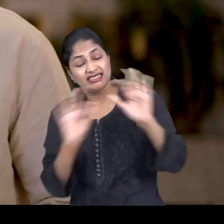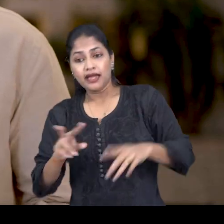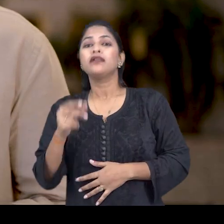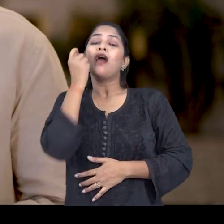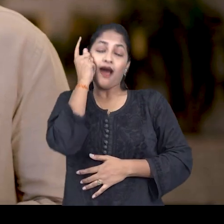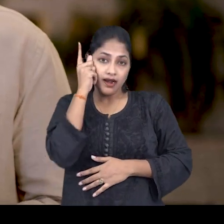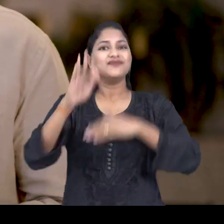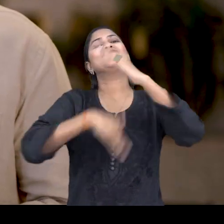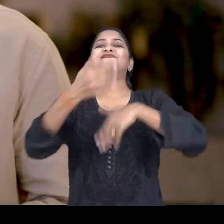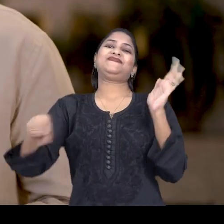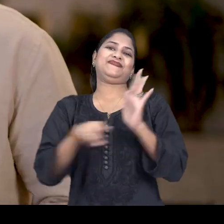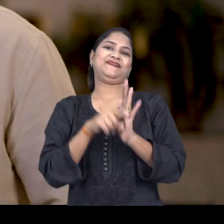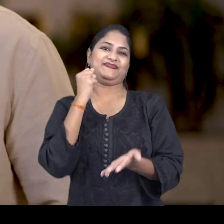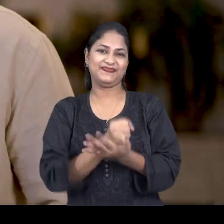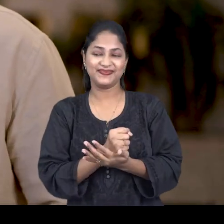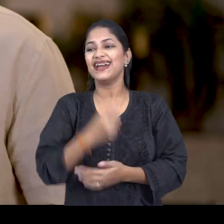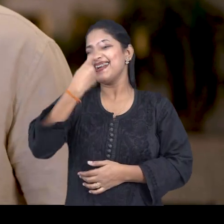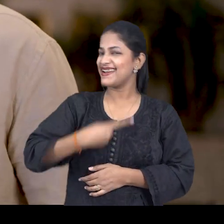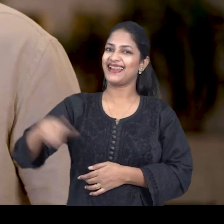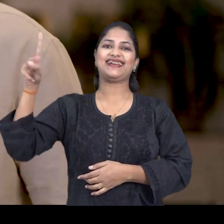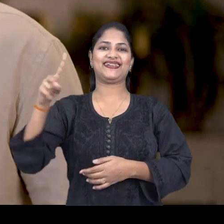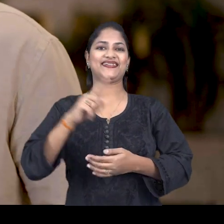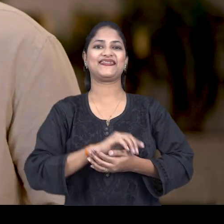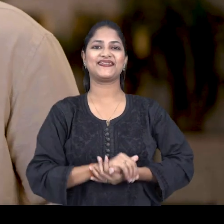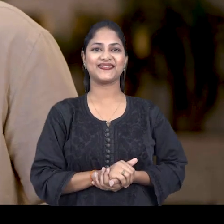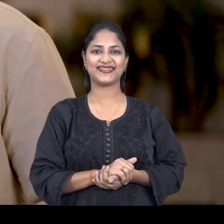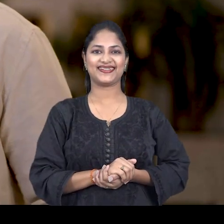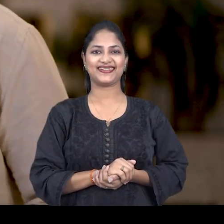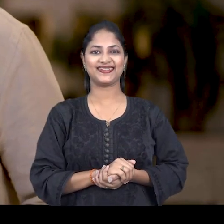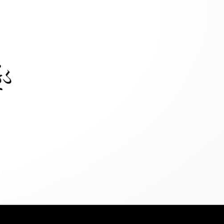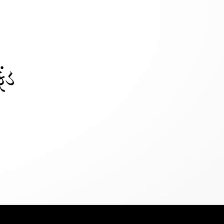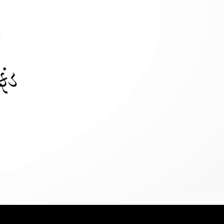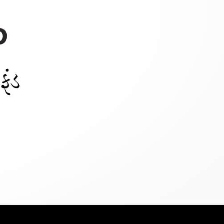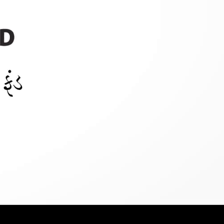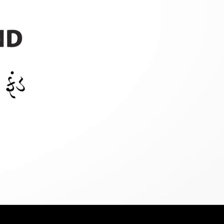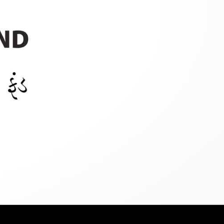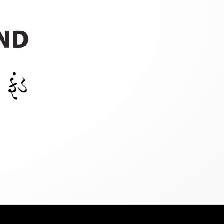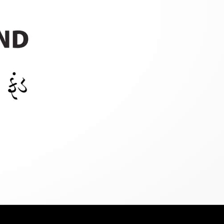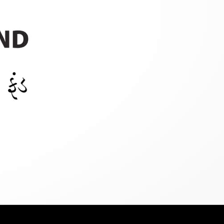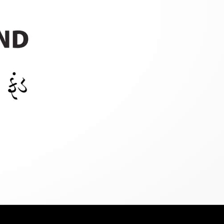સમજ્યા પછી જ સહી કરવી જોઈએ. એકદમ સાચું.